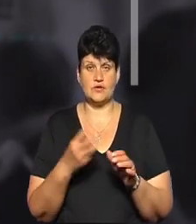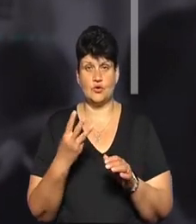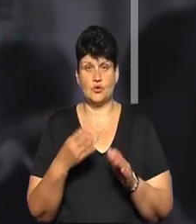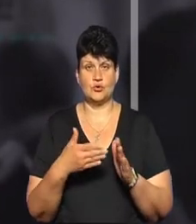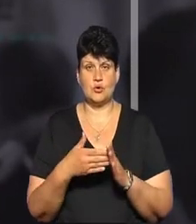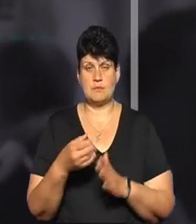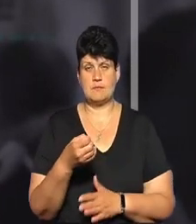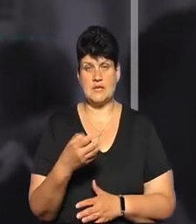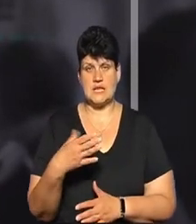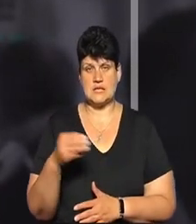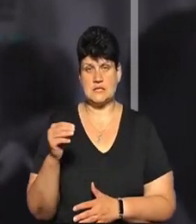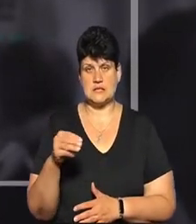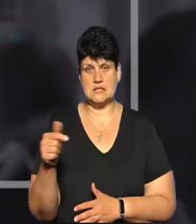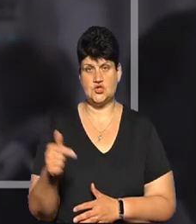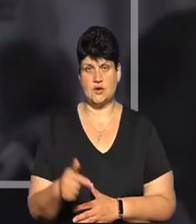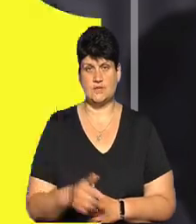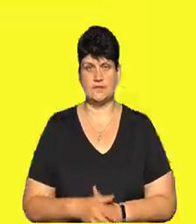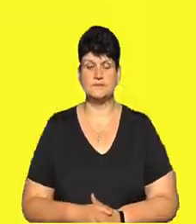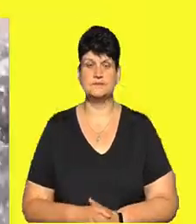тисяч гривень.